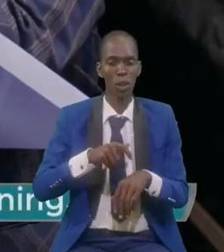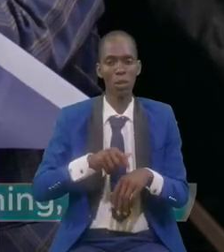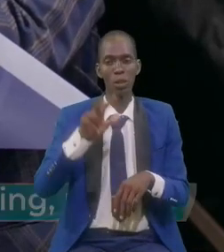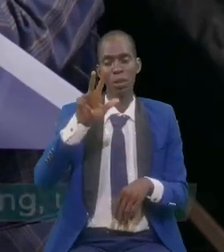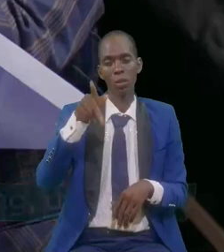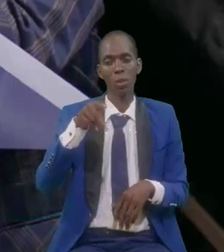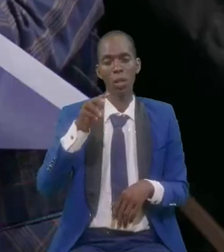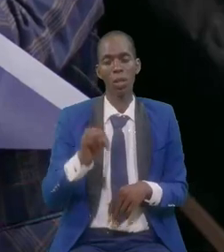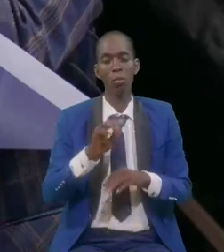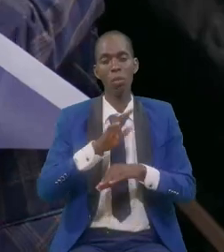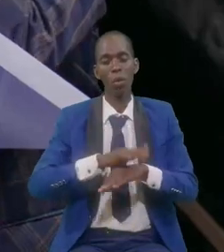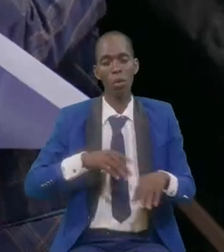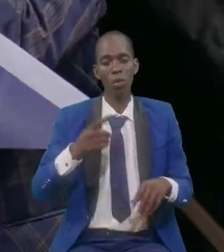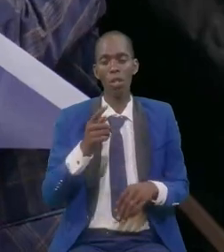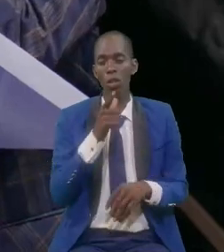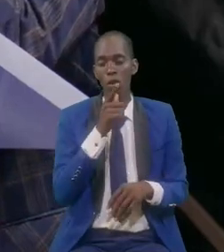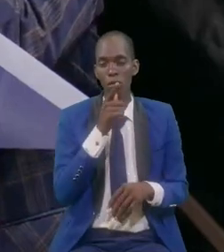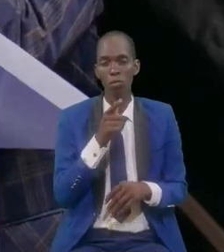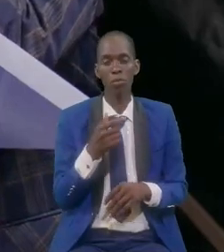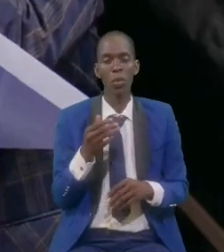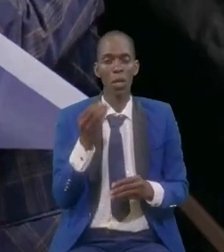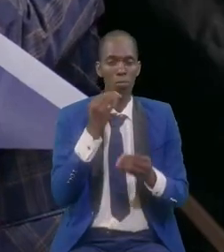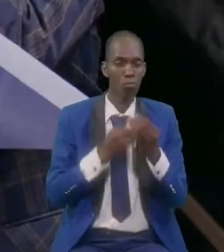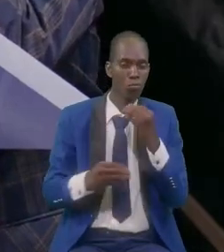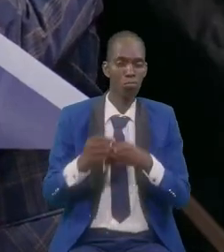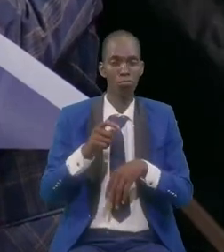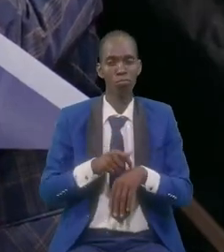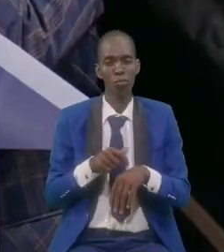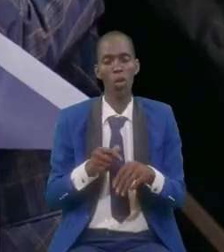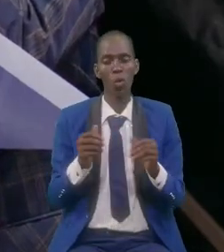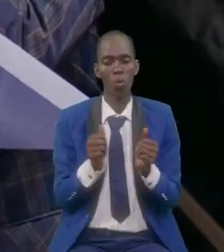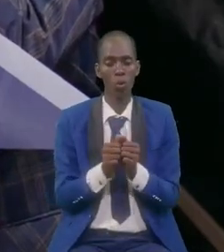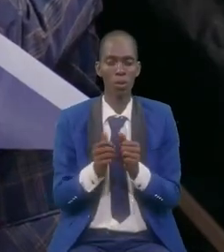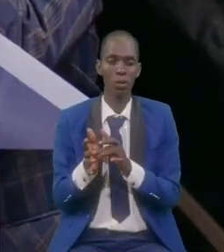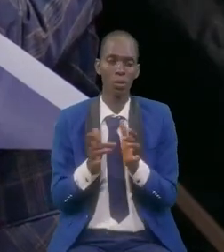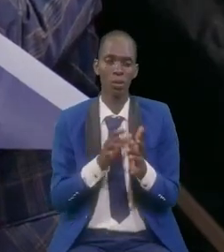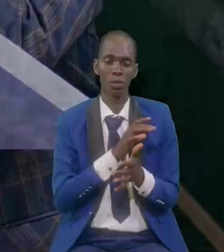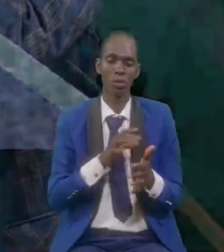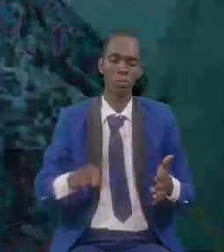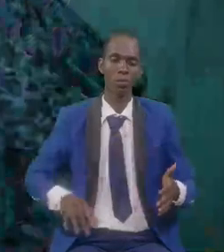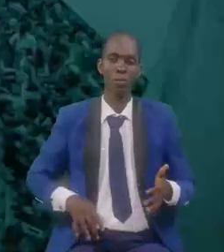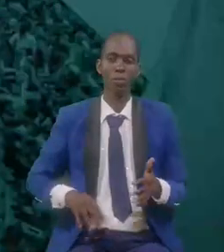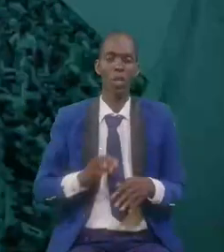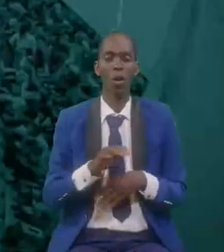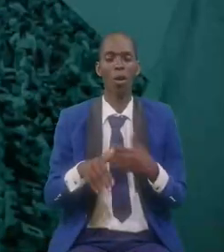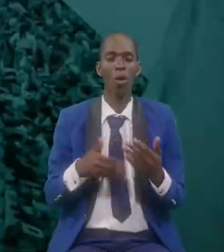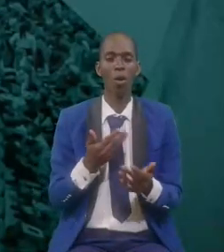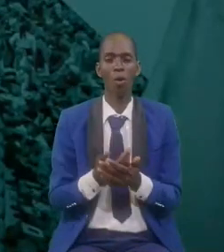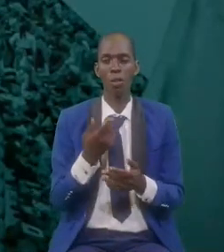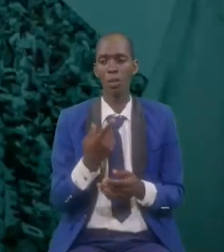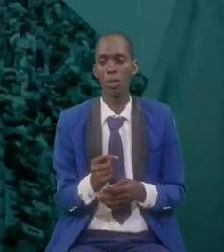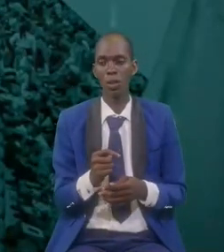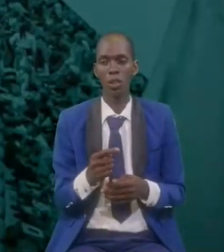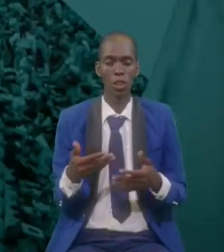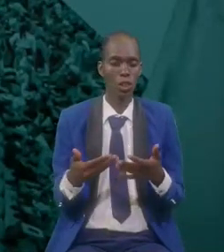Il y aura un programme spécial pour ceux qui ont donné leur vie au Seigneur. C'est pourquoi